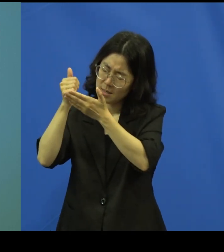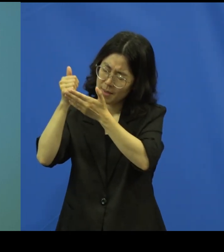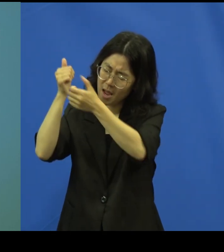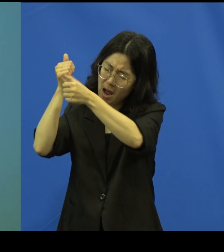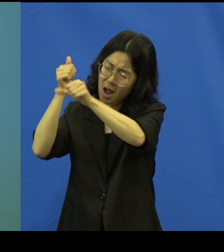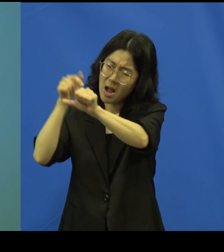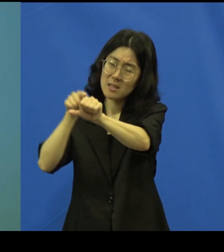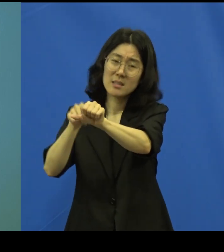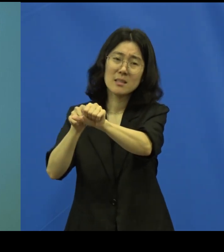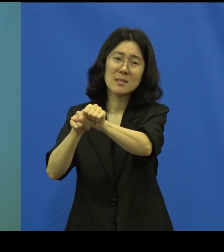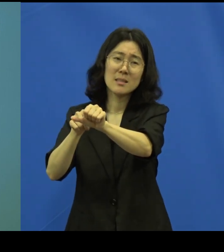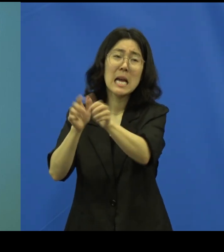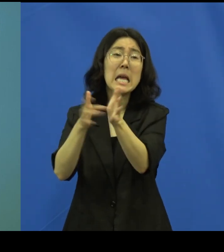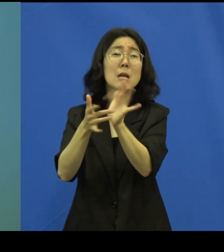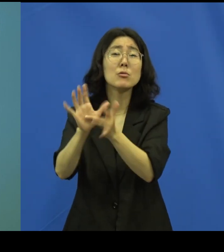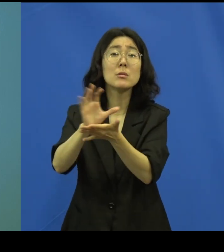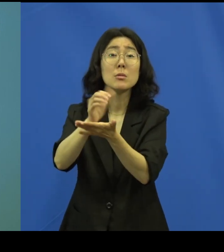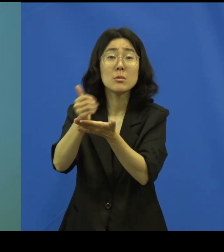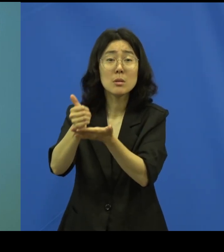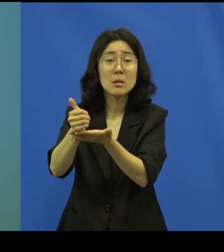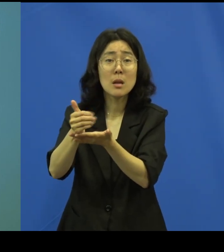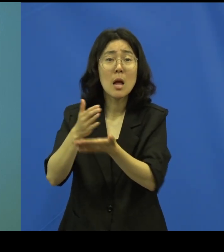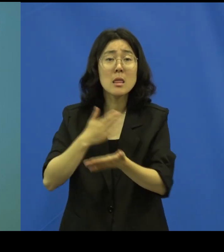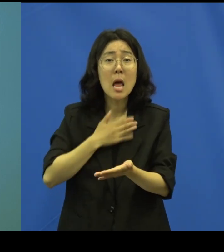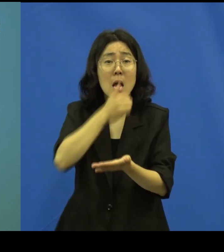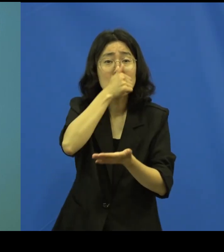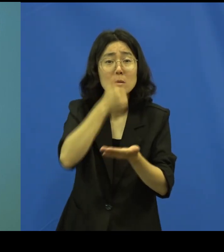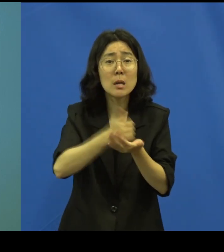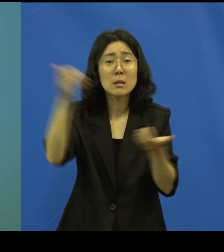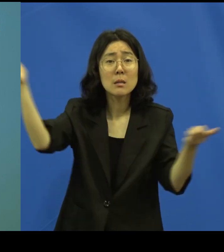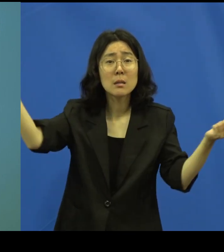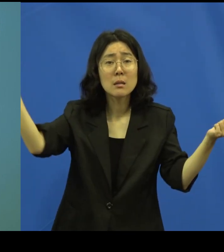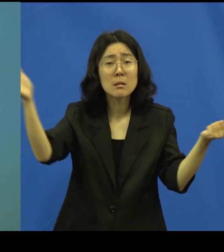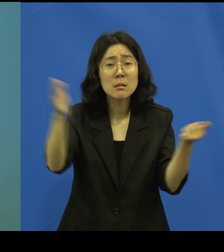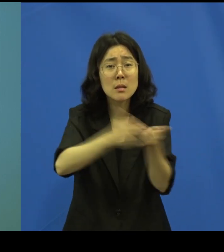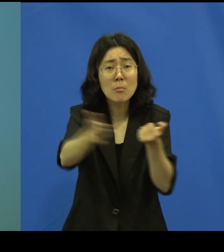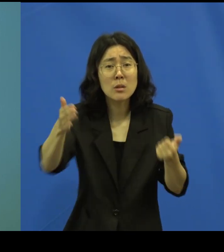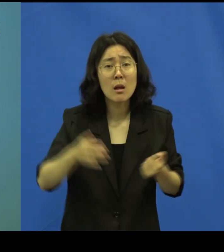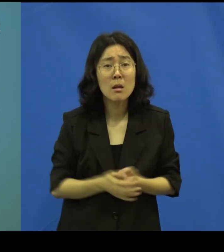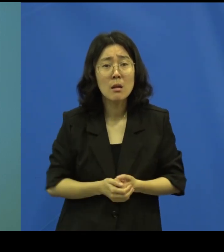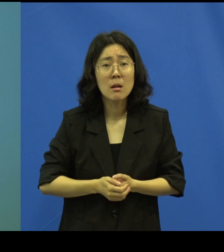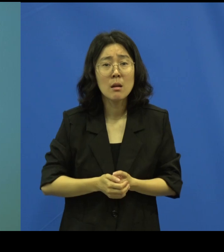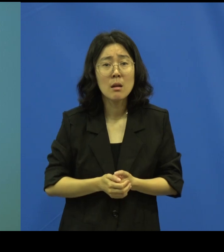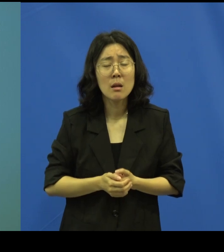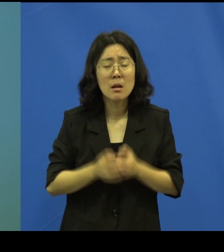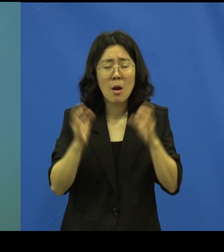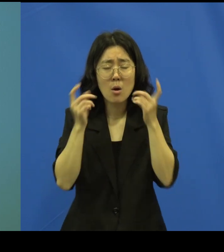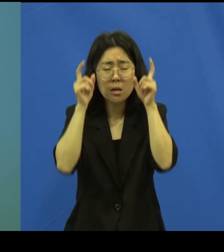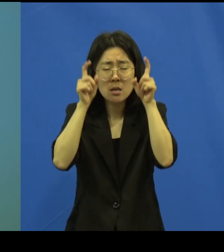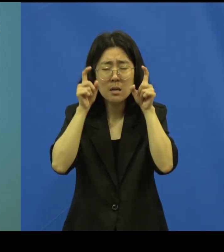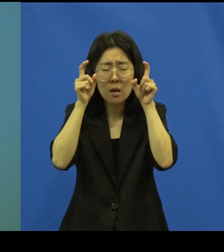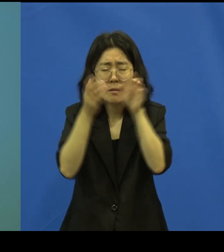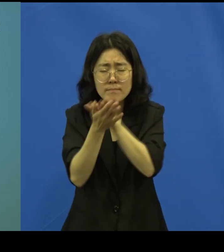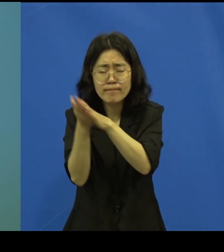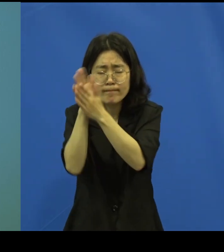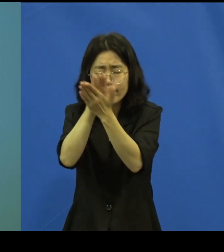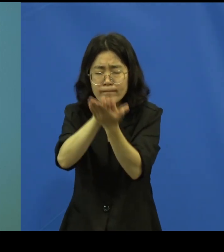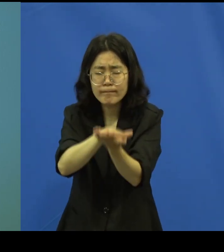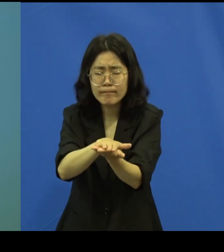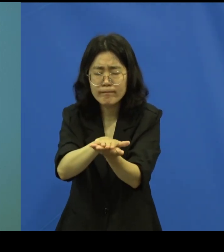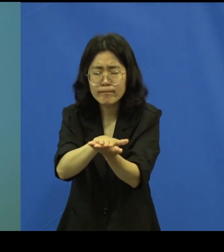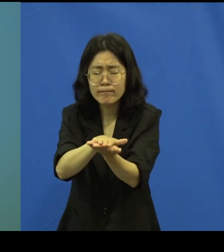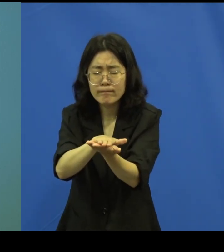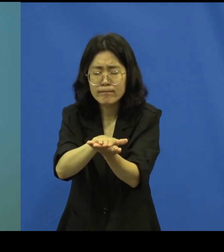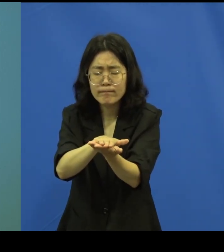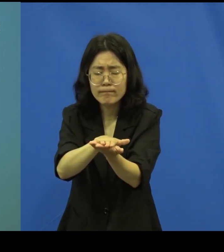내 죄를 위하여. 하늘의 하나님 영광으로 충만하신 부와 권세와 권능으로 가득한 그분이